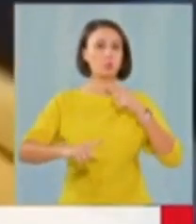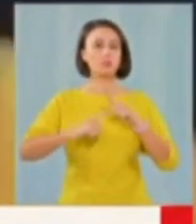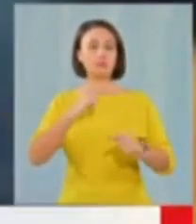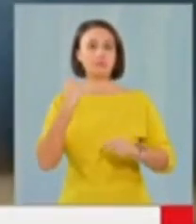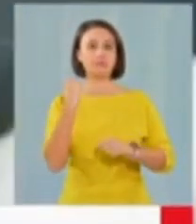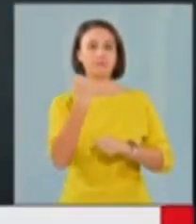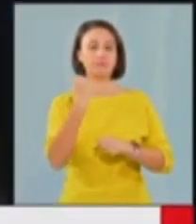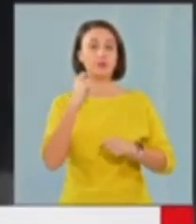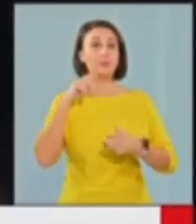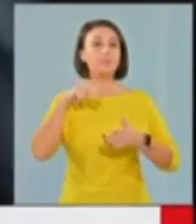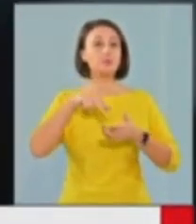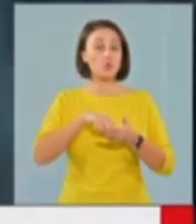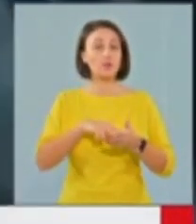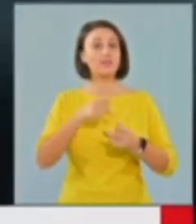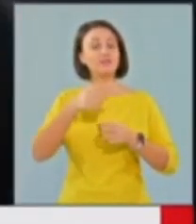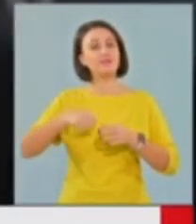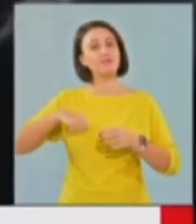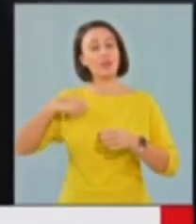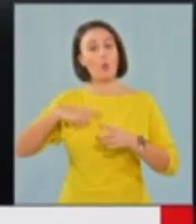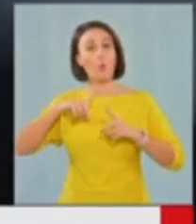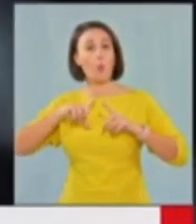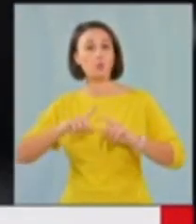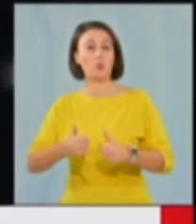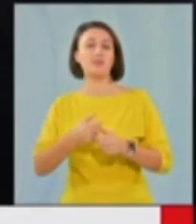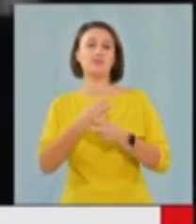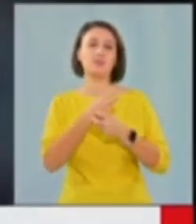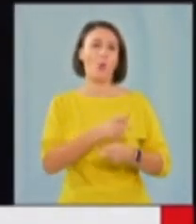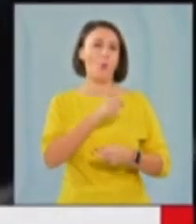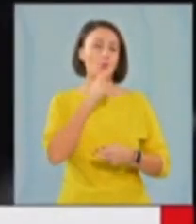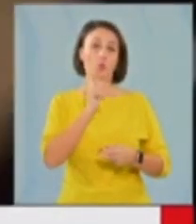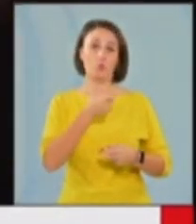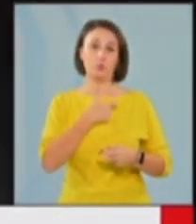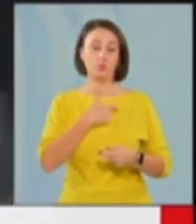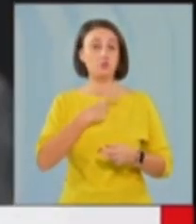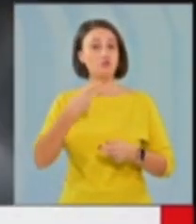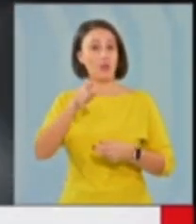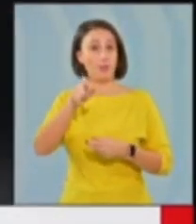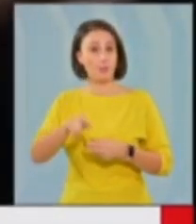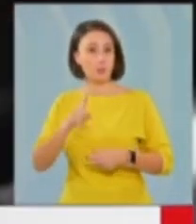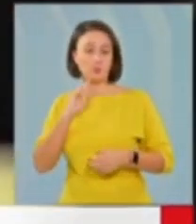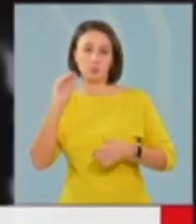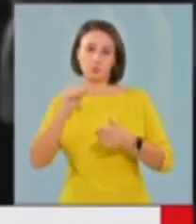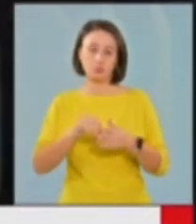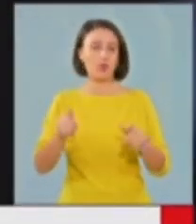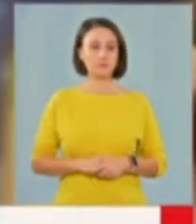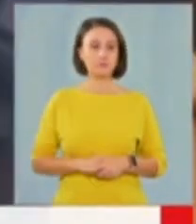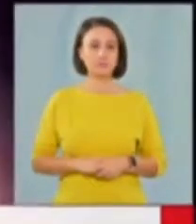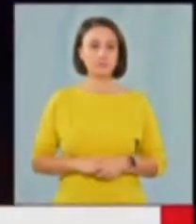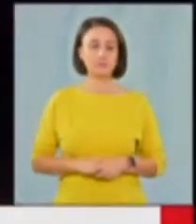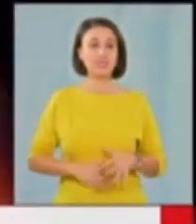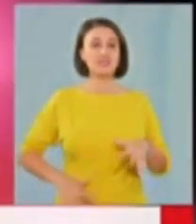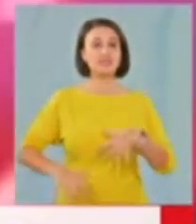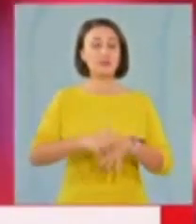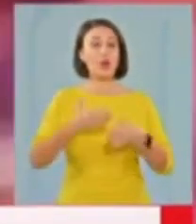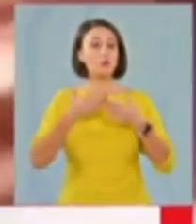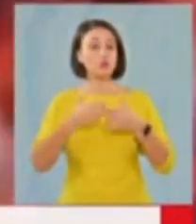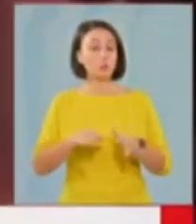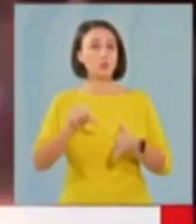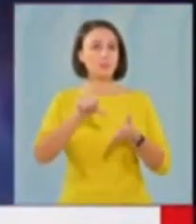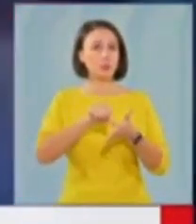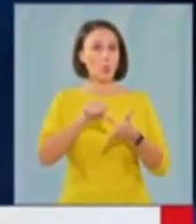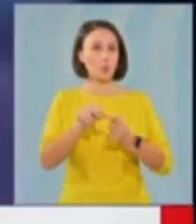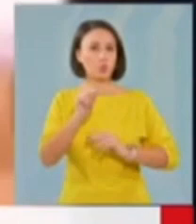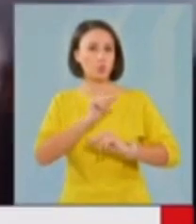picioare. Tinerii au aruncat cu sticle și scaune pe unde au apucat, iar ceilalți clienți au fost puși și ei pe fugă. Scandalul a pornit în